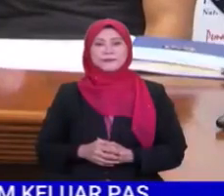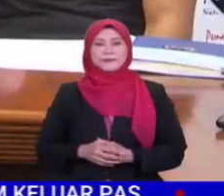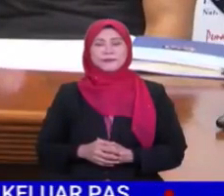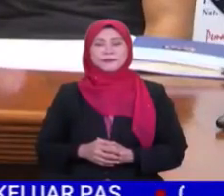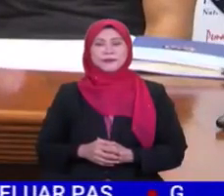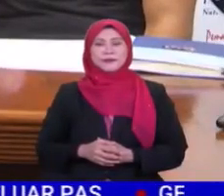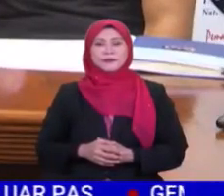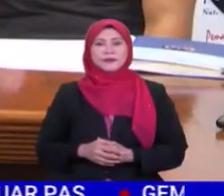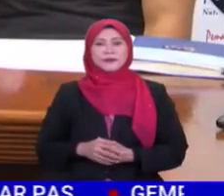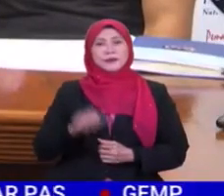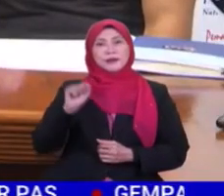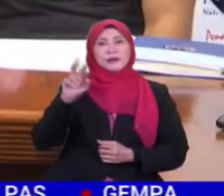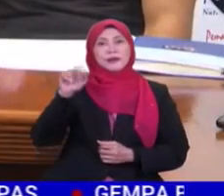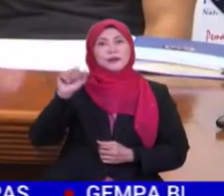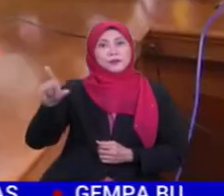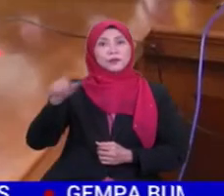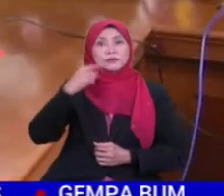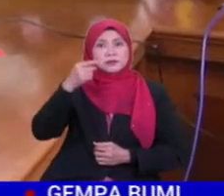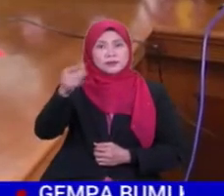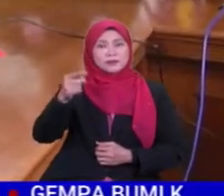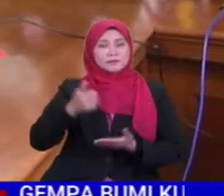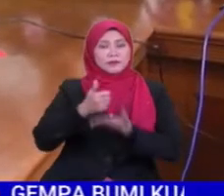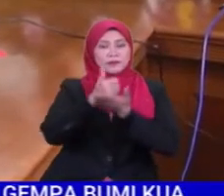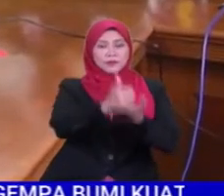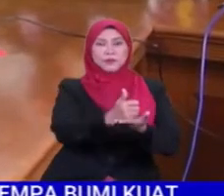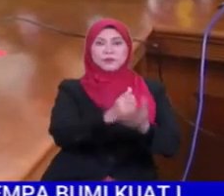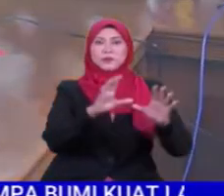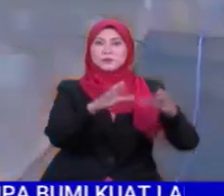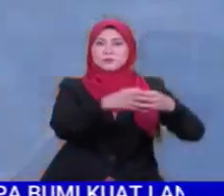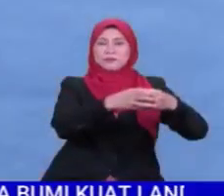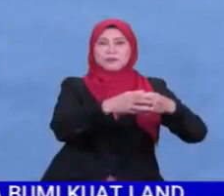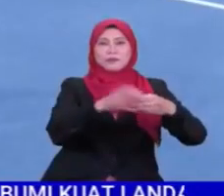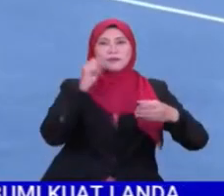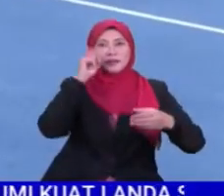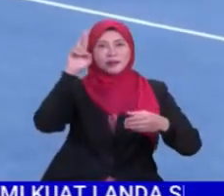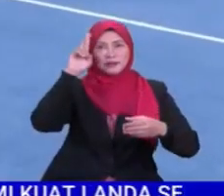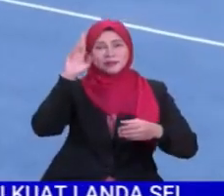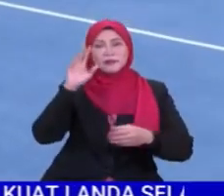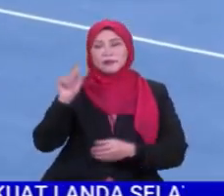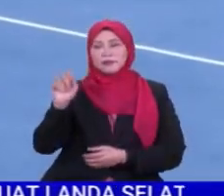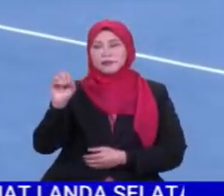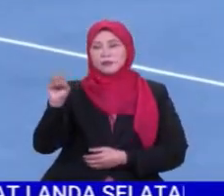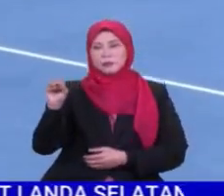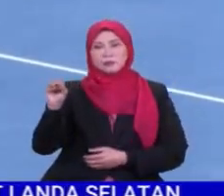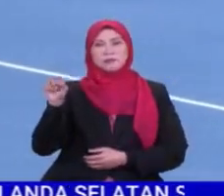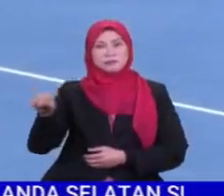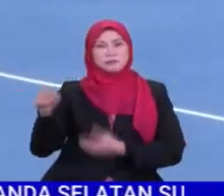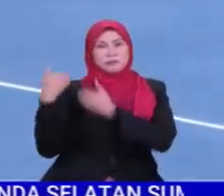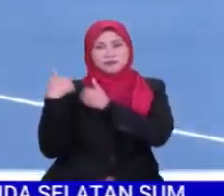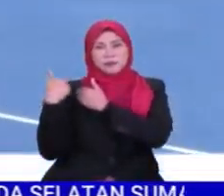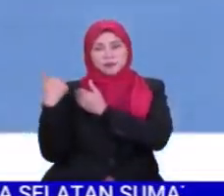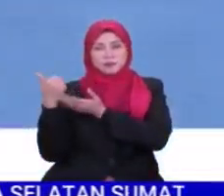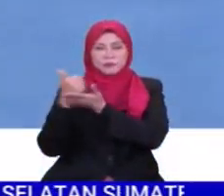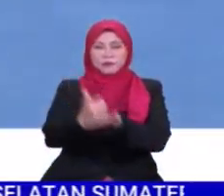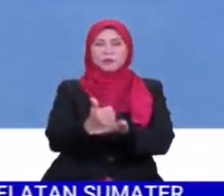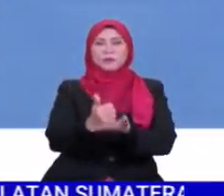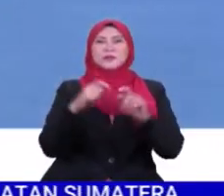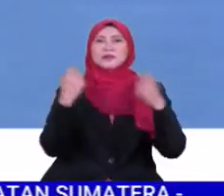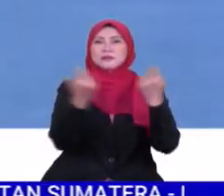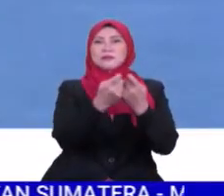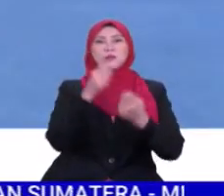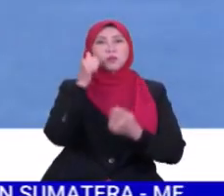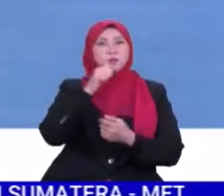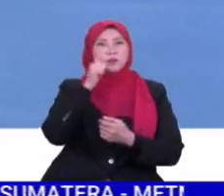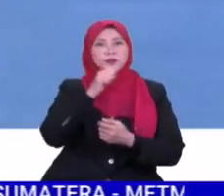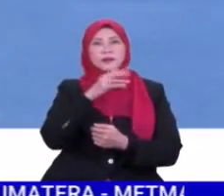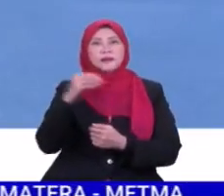Dalam pada itu, menurut Aru Sevaraj, selain membantu skuad senior lelaki, Tom Drovely juga bertanggungjawab membantu skuad wanita dan remaja